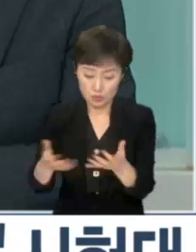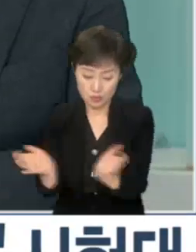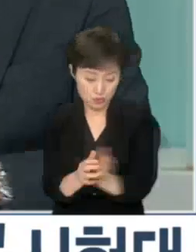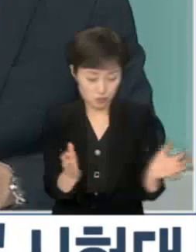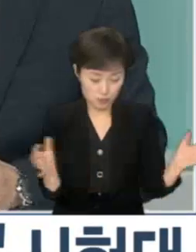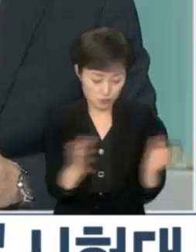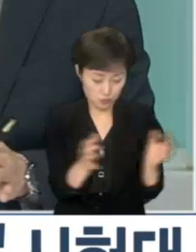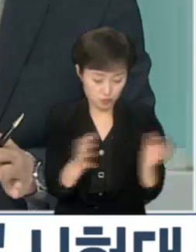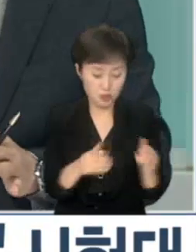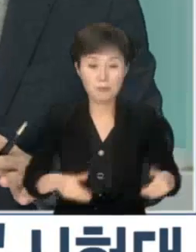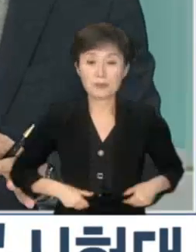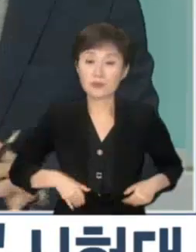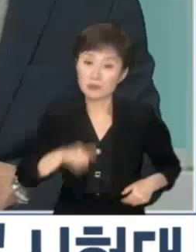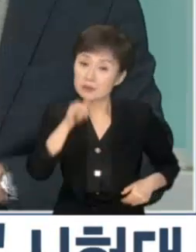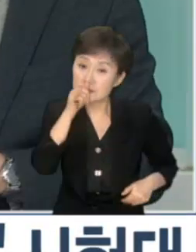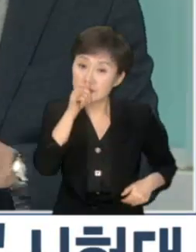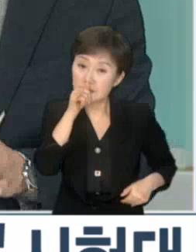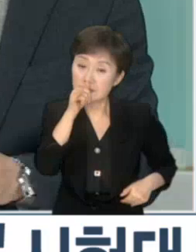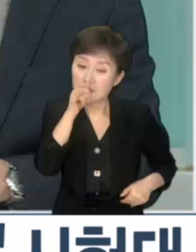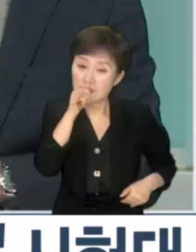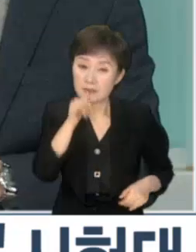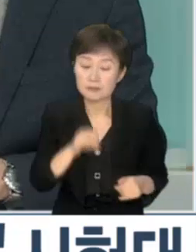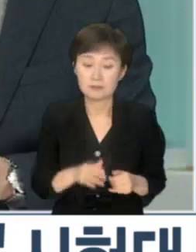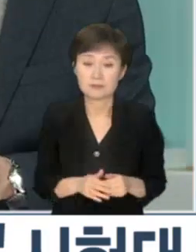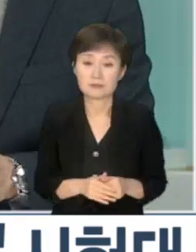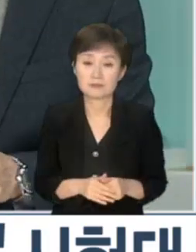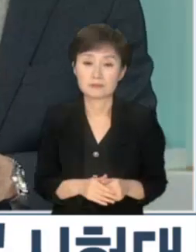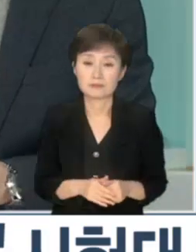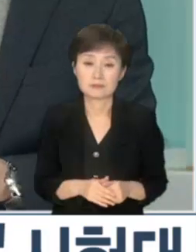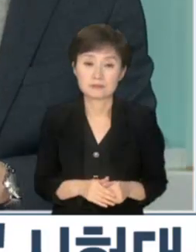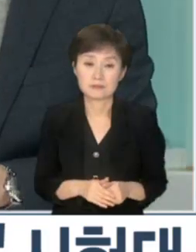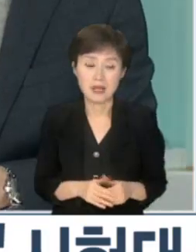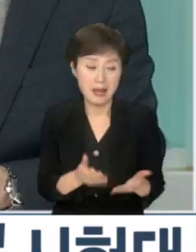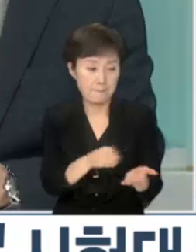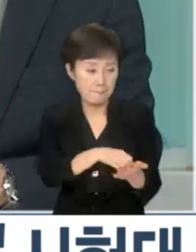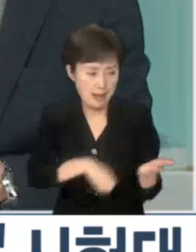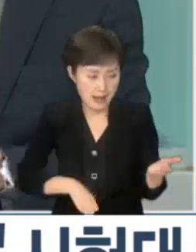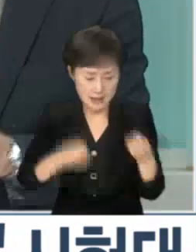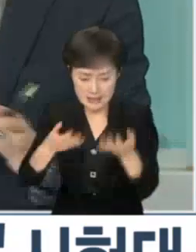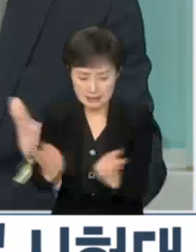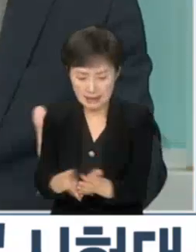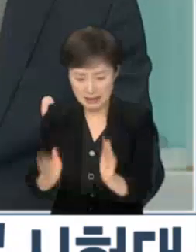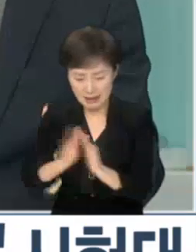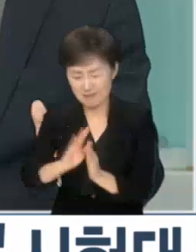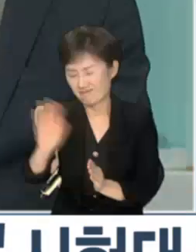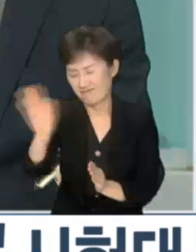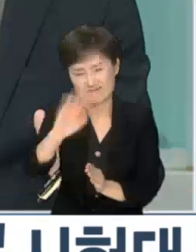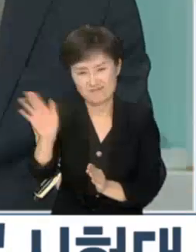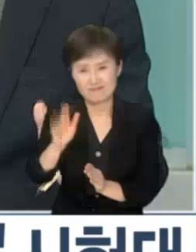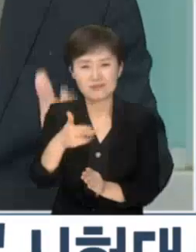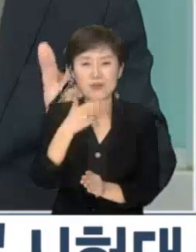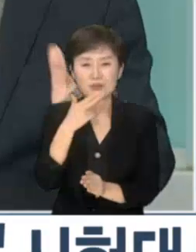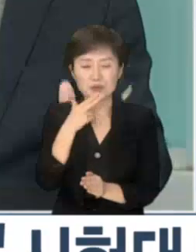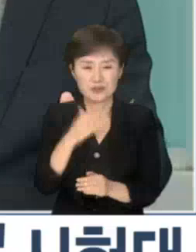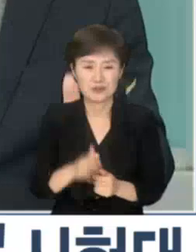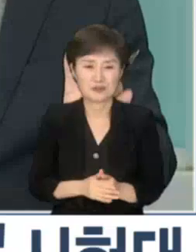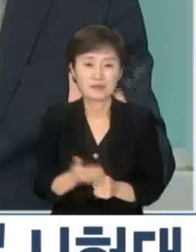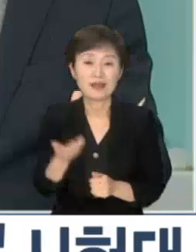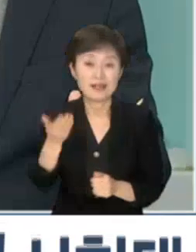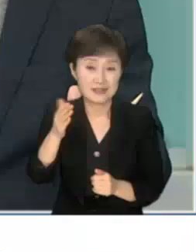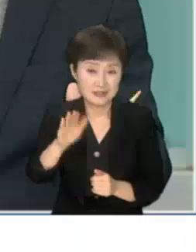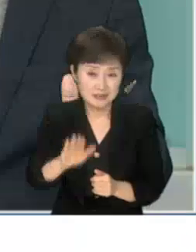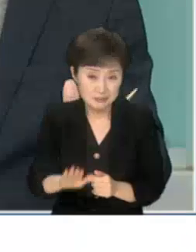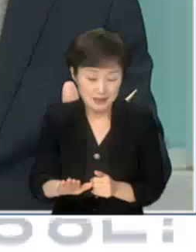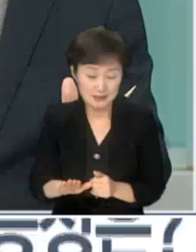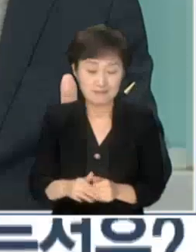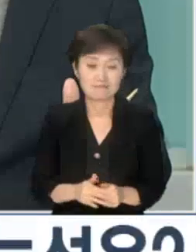과정이다라고 보는 것이고 그래서 이것이 뭐 일간에서 얘기하고 있는 탈당하고 신당을 만든다 이런 건 전혀 가능성이 저는 없다라고 보고 다만